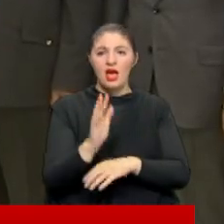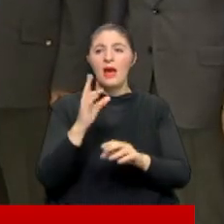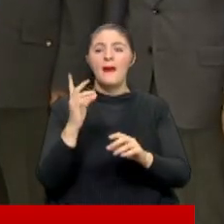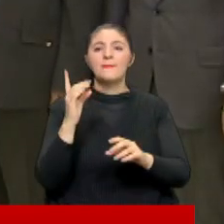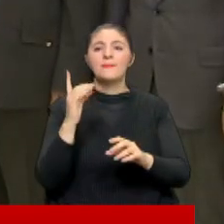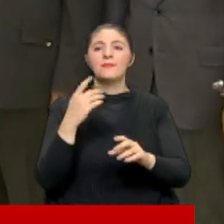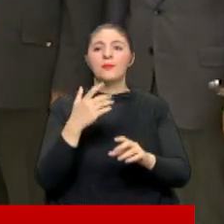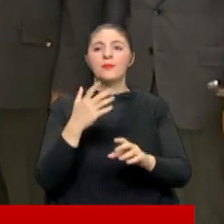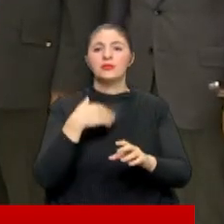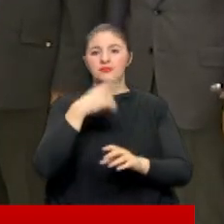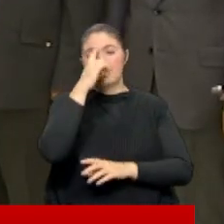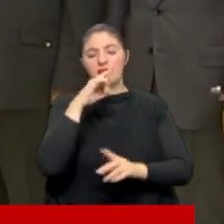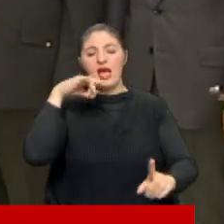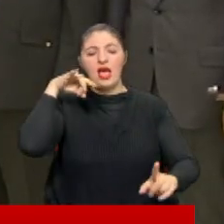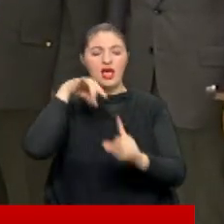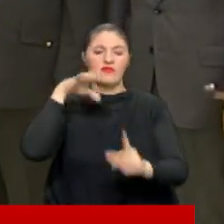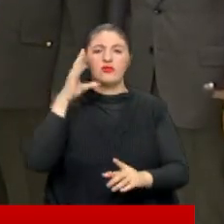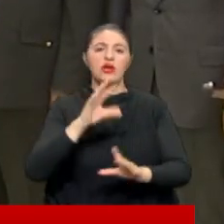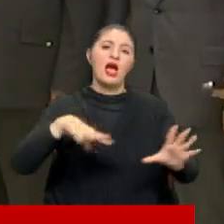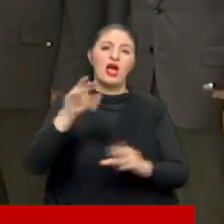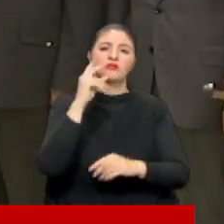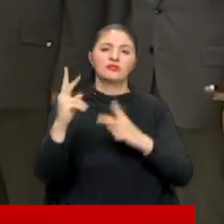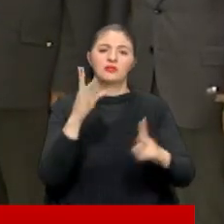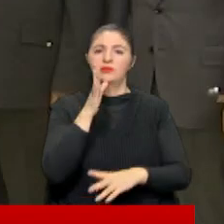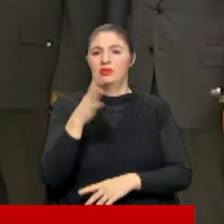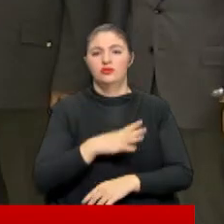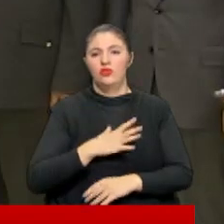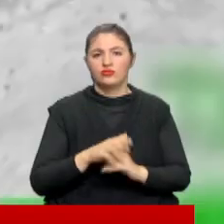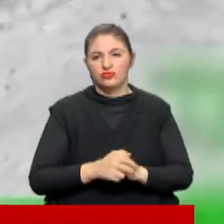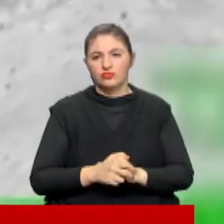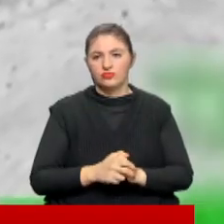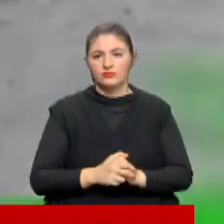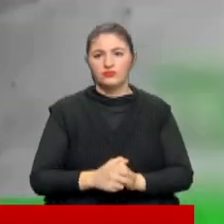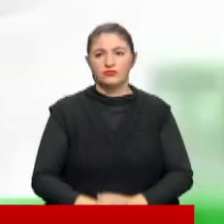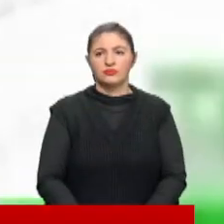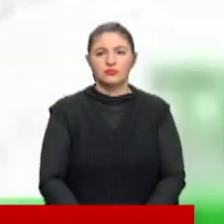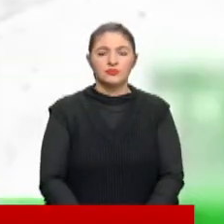meşru hedefimiz olacağının herkes tarafından bilinmesini istiyoruz